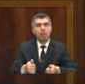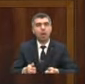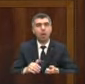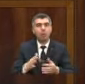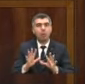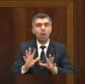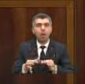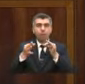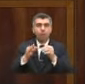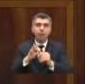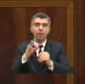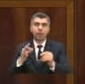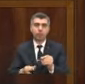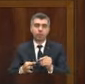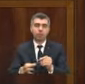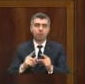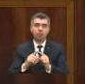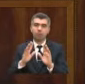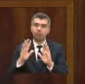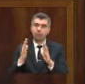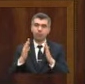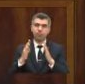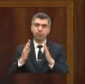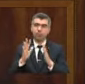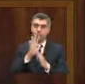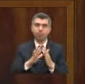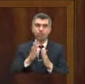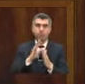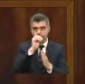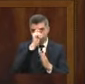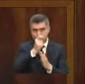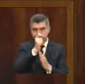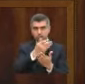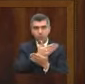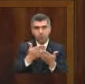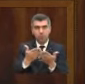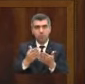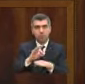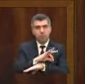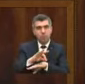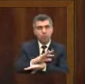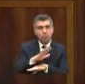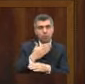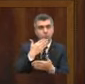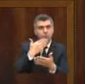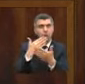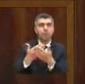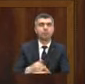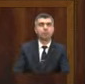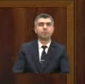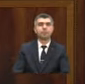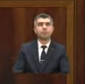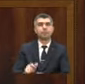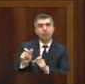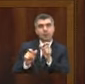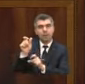النتائج، وهذا شيء يستحق عليه هؤلاء العاملون جميعا في مختلف الإدارات المتدخلة الشكر الجزيل. حضرة